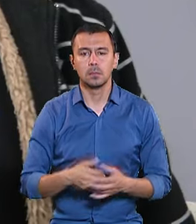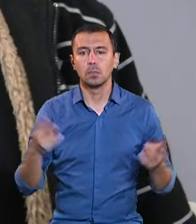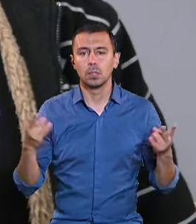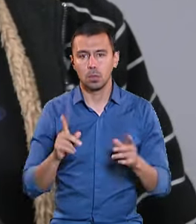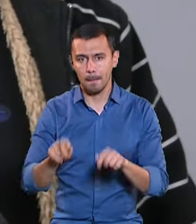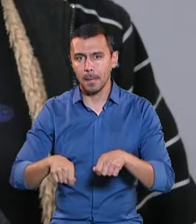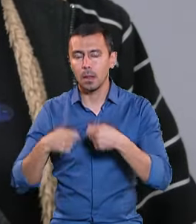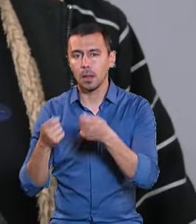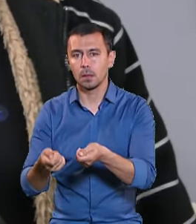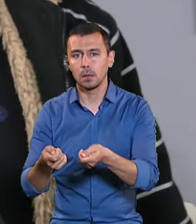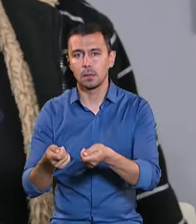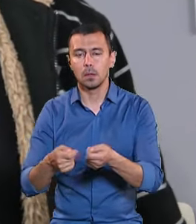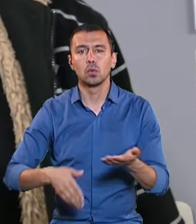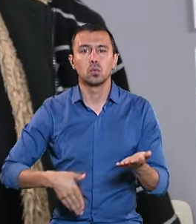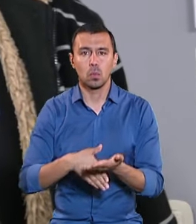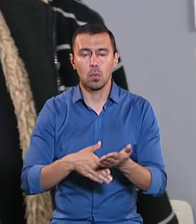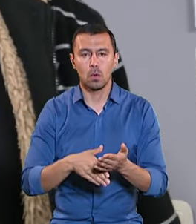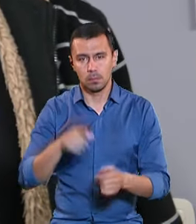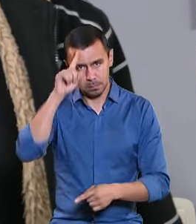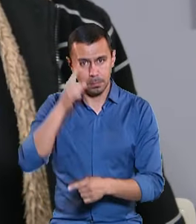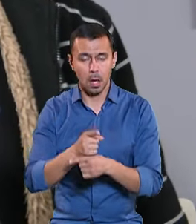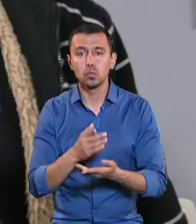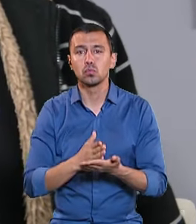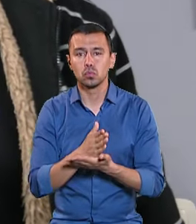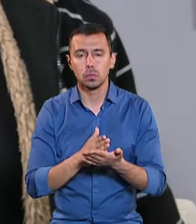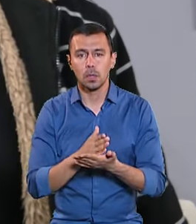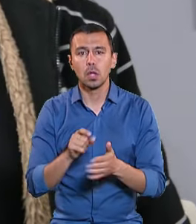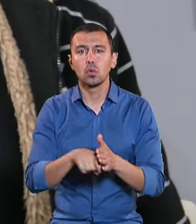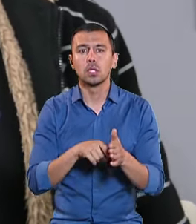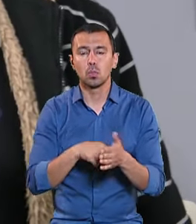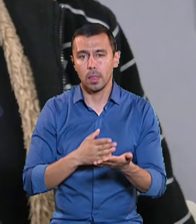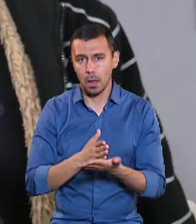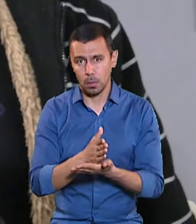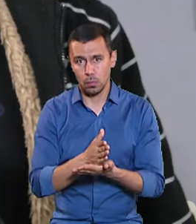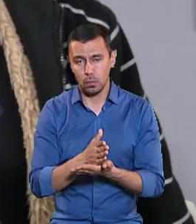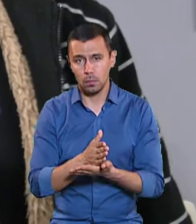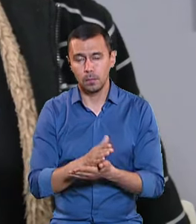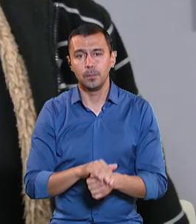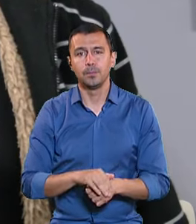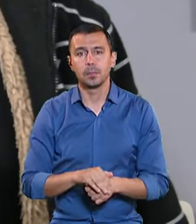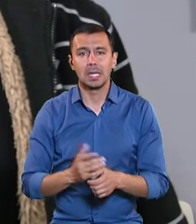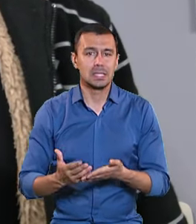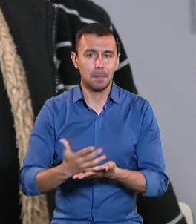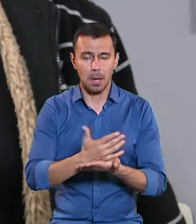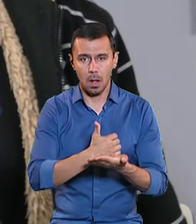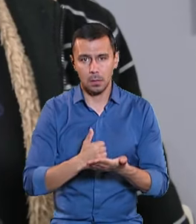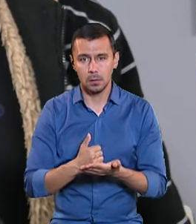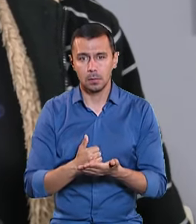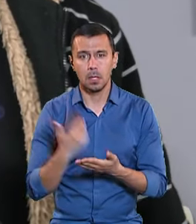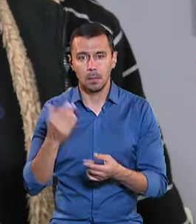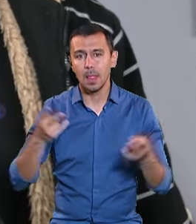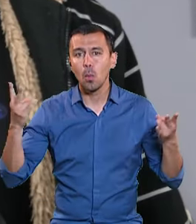Потрібно передати допомогу брату. Брат служить на Донецькому напрямку. Зібрали,